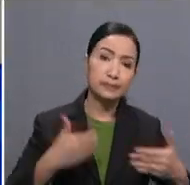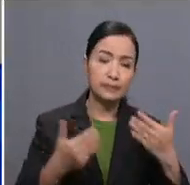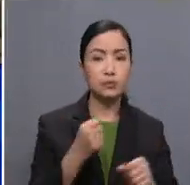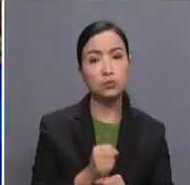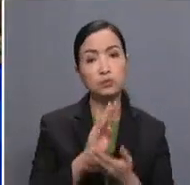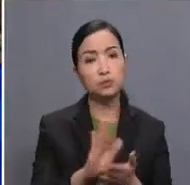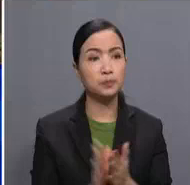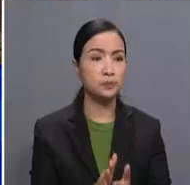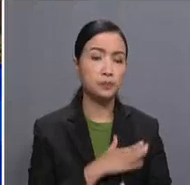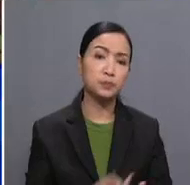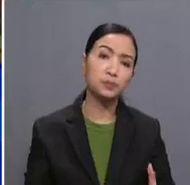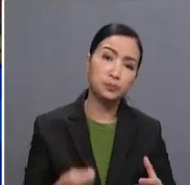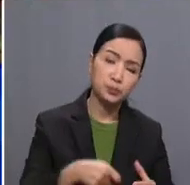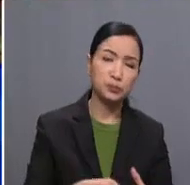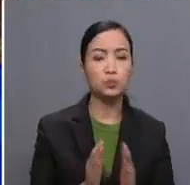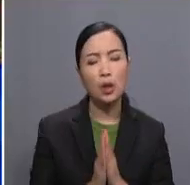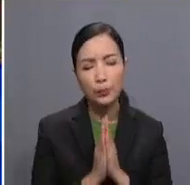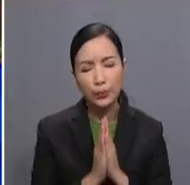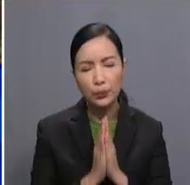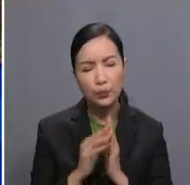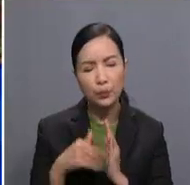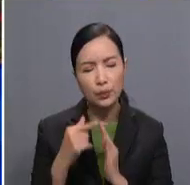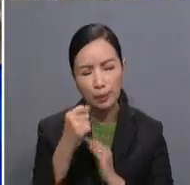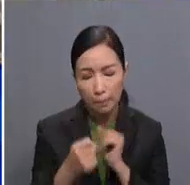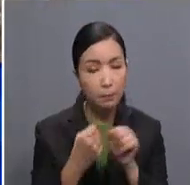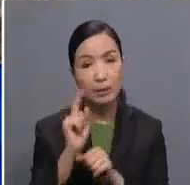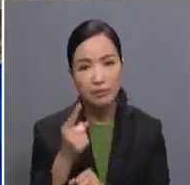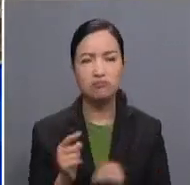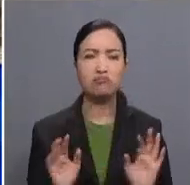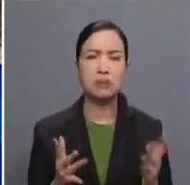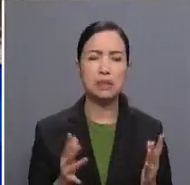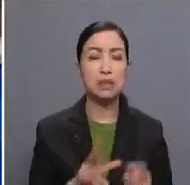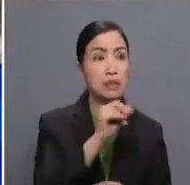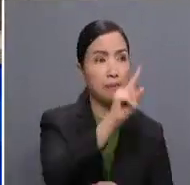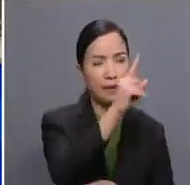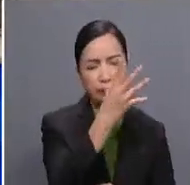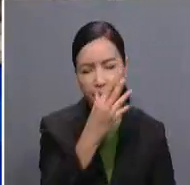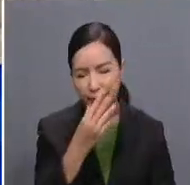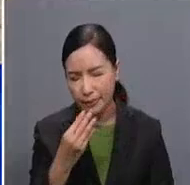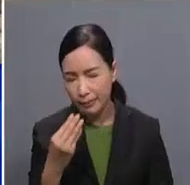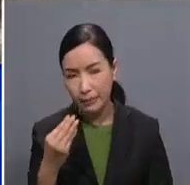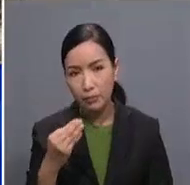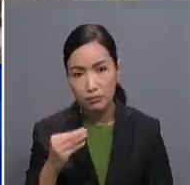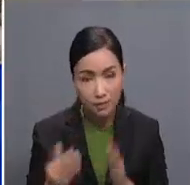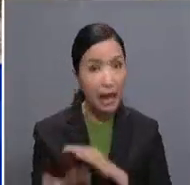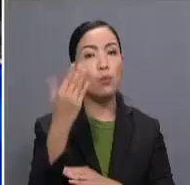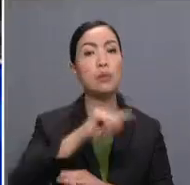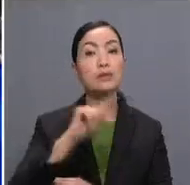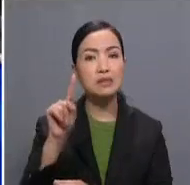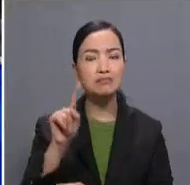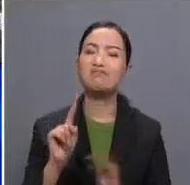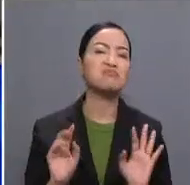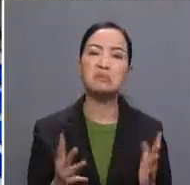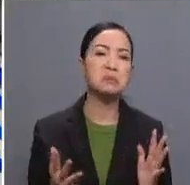อนรับปีใหม่กิจกรรมสวดมนต์ข้ามปีไม่มีนะคะเขาดาวปีใหม่ก็ไม่มีนะคะอันนี้เป็นการป้องกันการแพร่ระบาดของโควิด